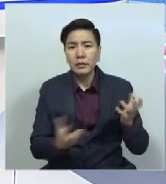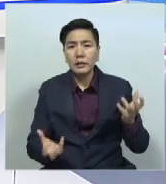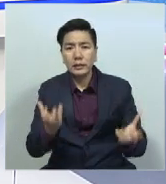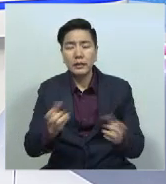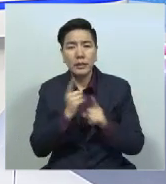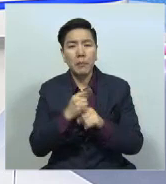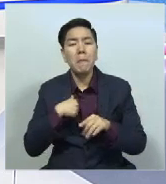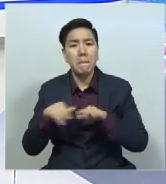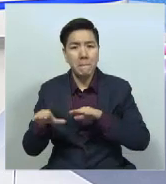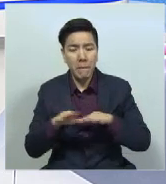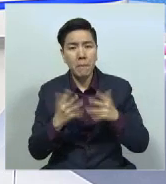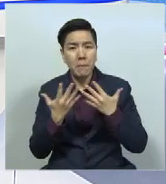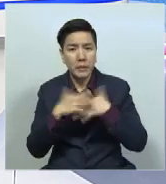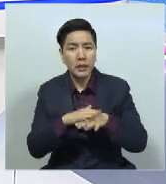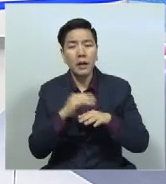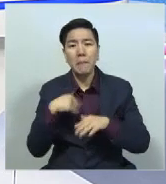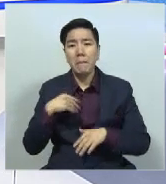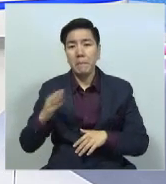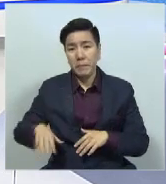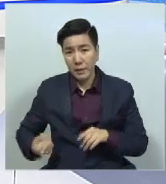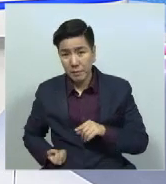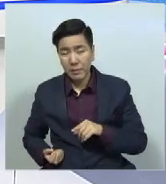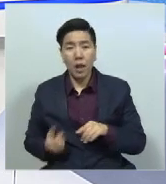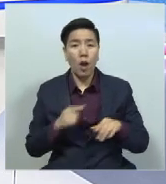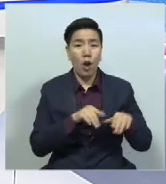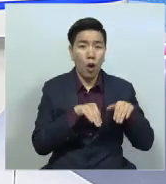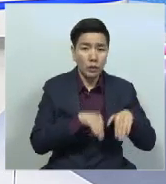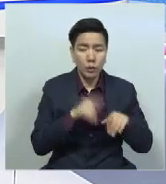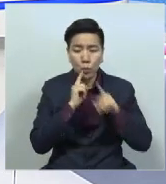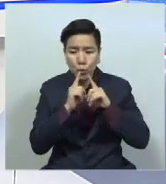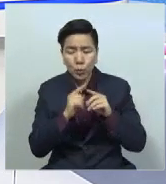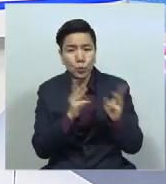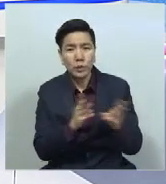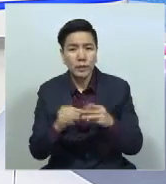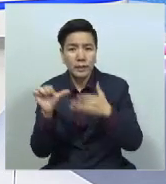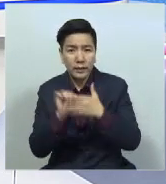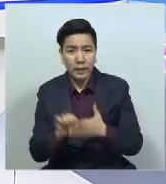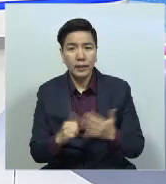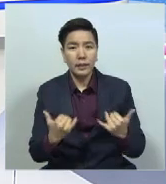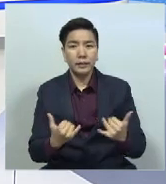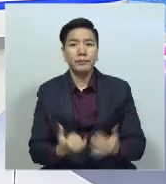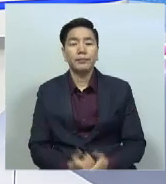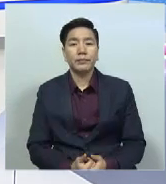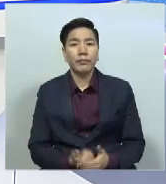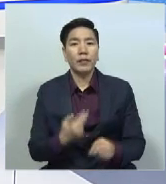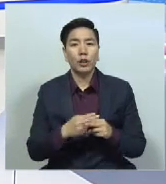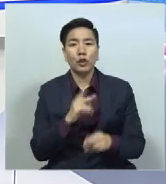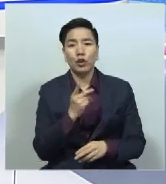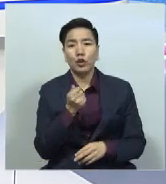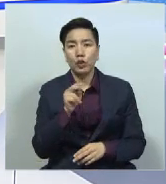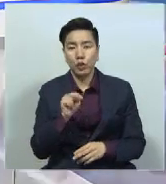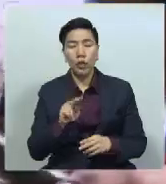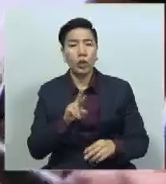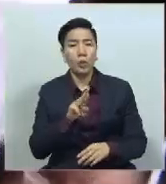ธรรมและพร้อมยินดีที่จะประสานระหว่างบาเรนกับออสเตรเลียเพื่อพูดคุยหาทางออกกับเรื่องที่เกิดขึ้นค่ะนายดอนปรมั